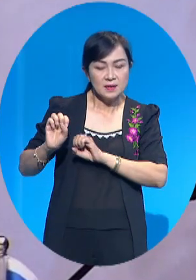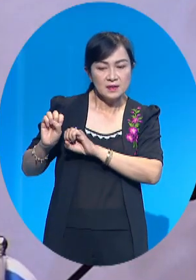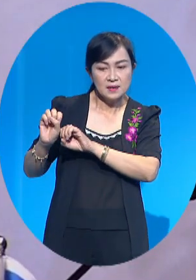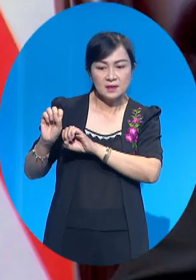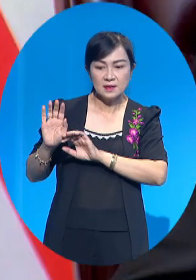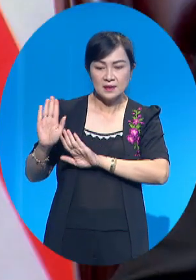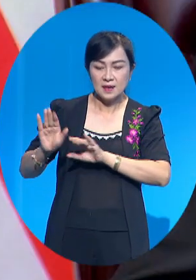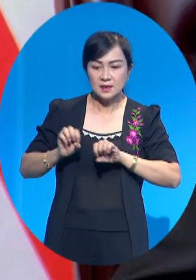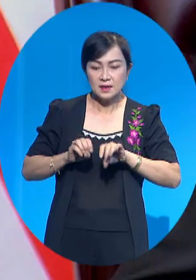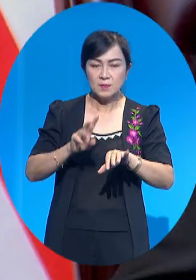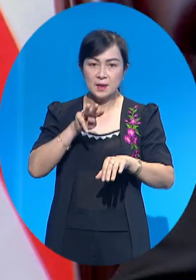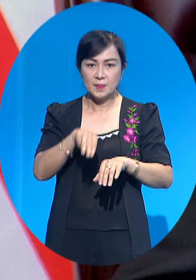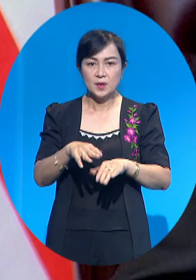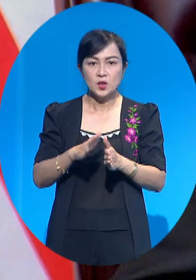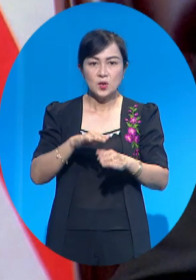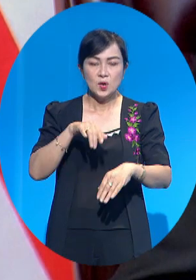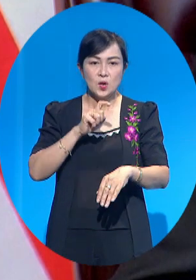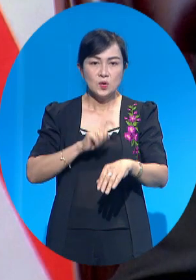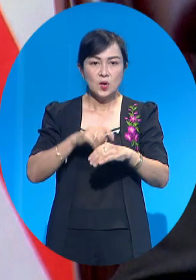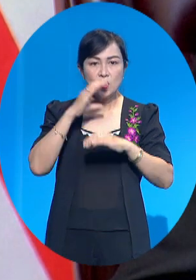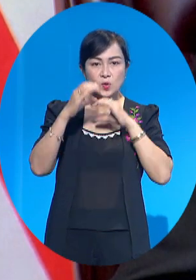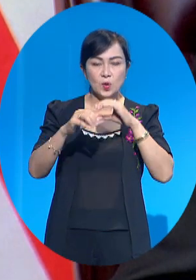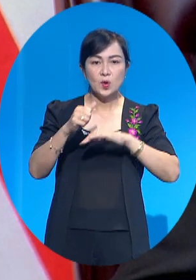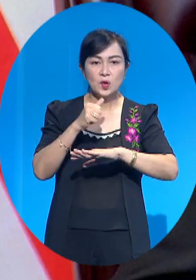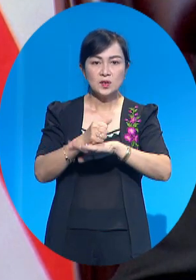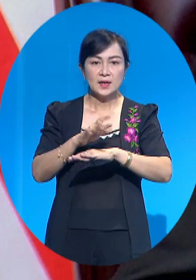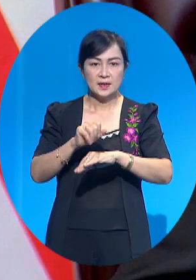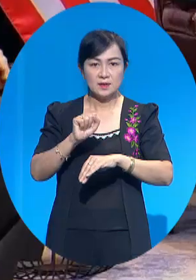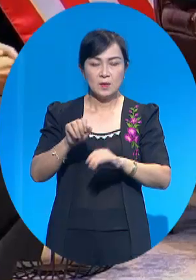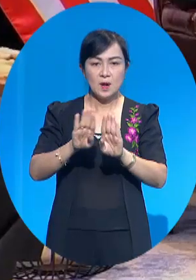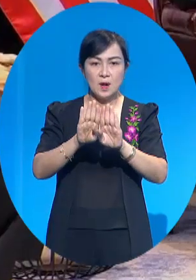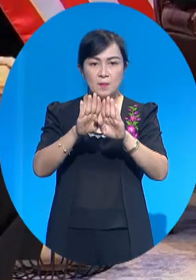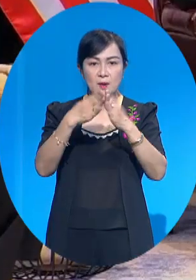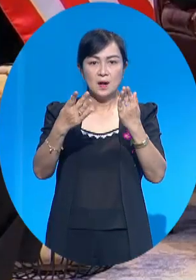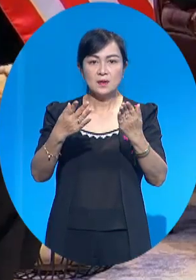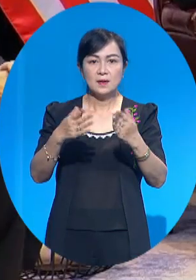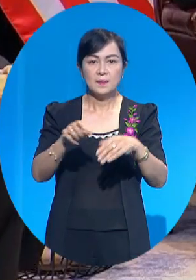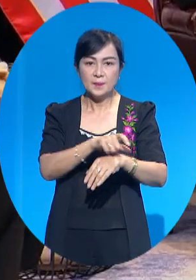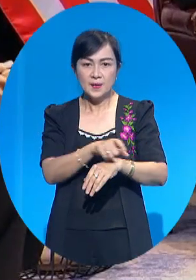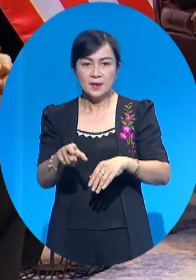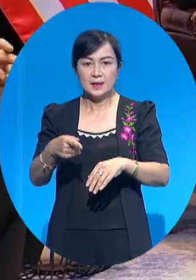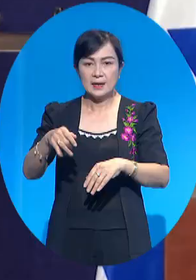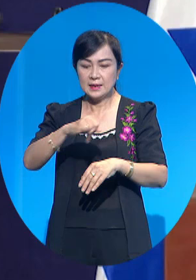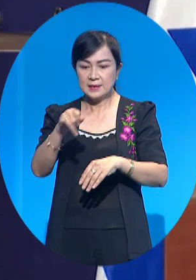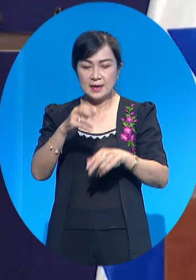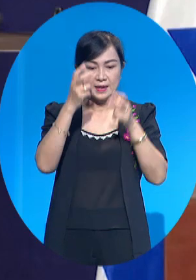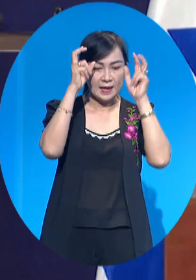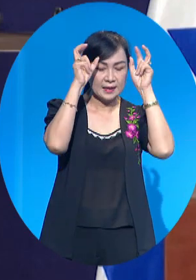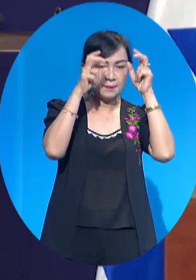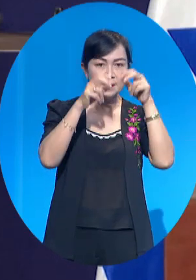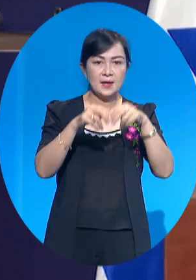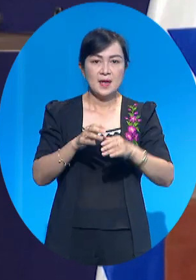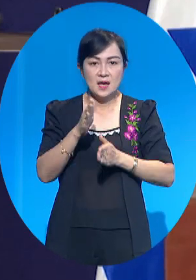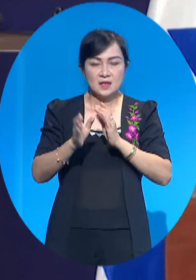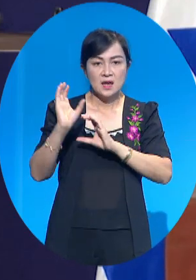hamas sau nhiều giờ hội Đàm với tổng thống biden Thủ tướng Israel đã đồng ý mở cửa khẩu ra pha ở biên giới giữa gaza và Ai Cập và cho phép